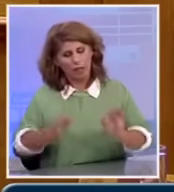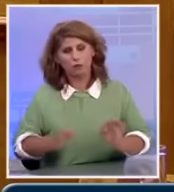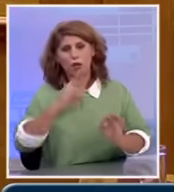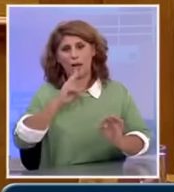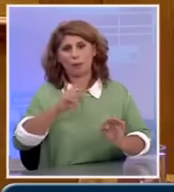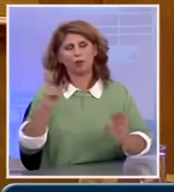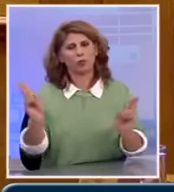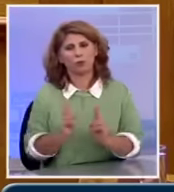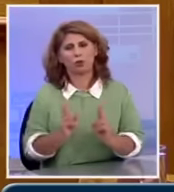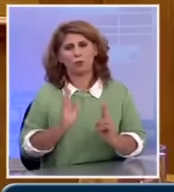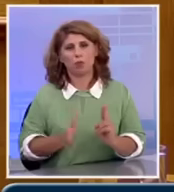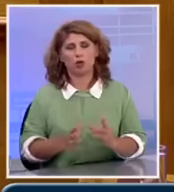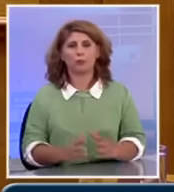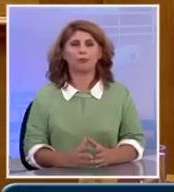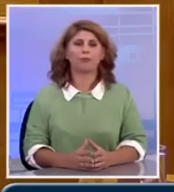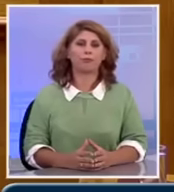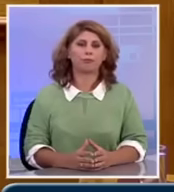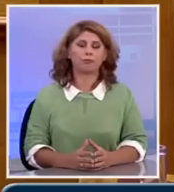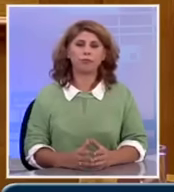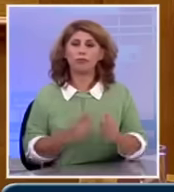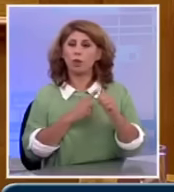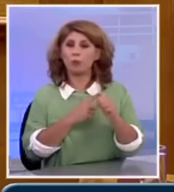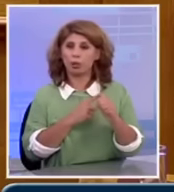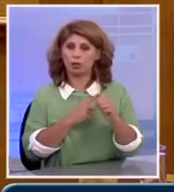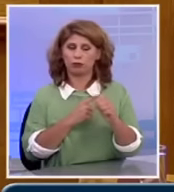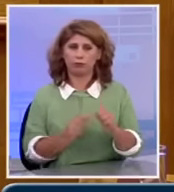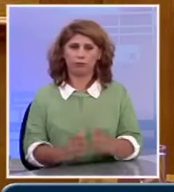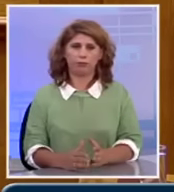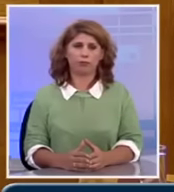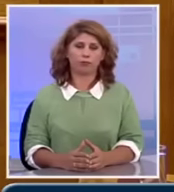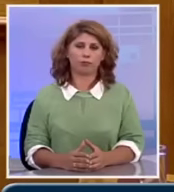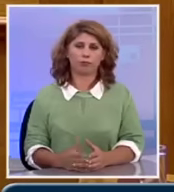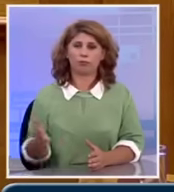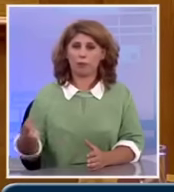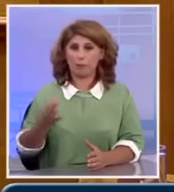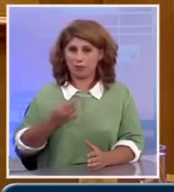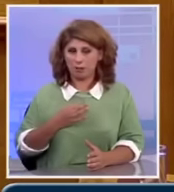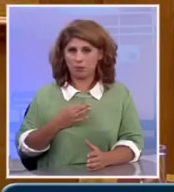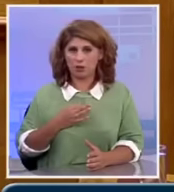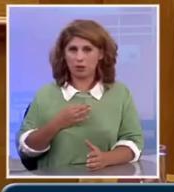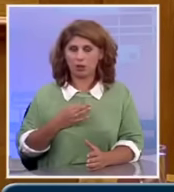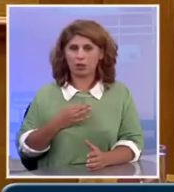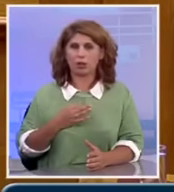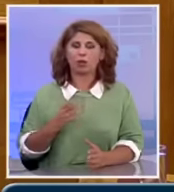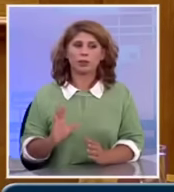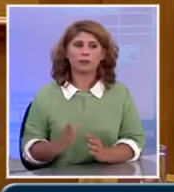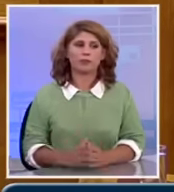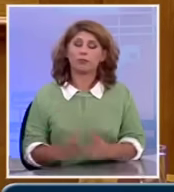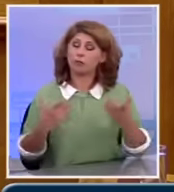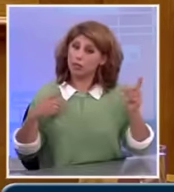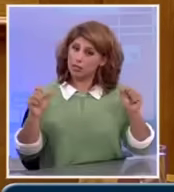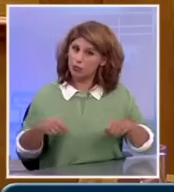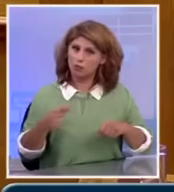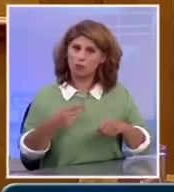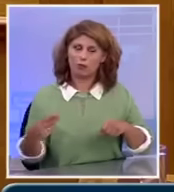όσο πιο σύντομα μπορώ πρώτον μας είπατε ότι και συμφωνούμε σε